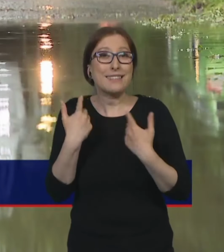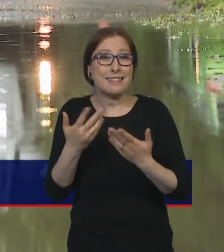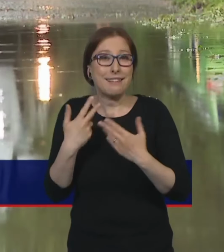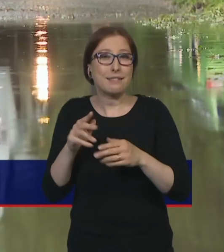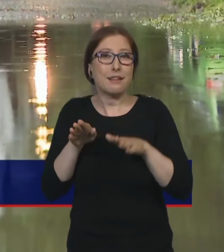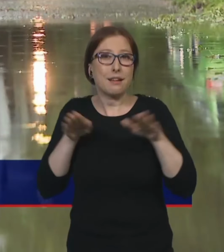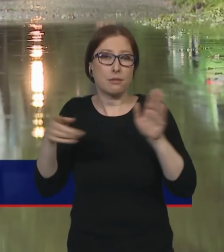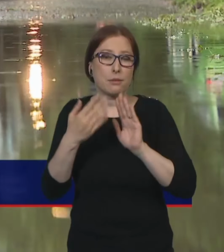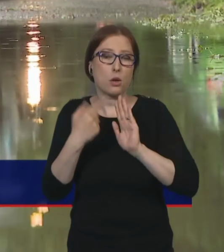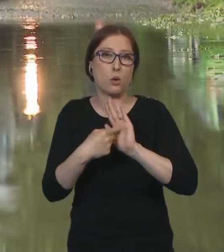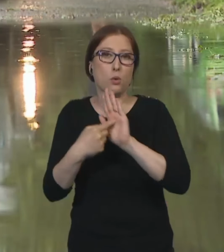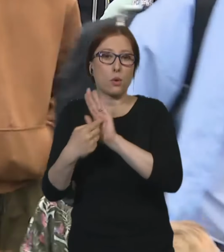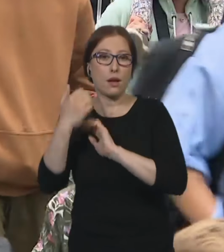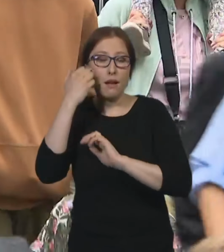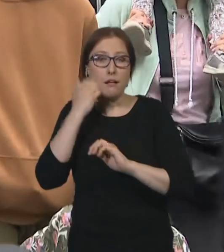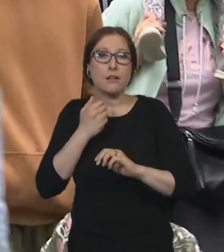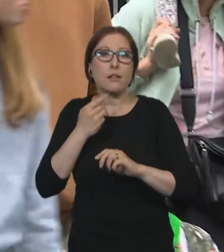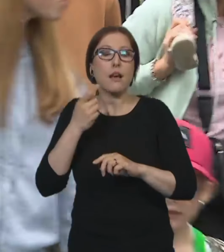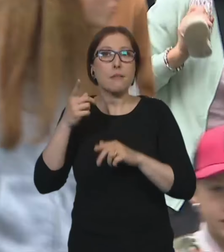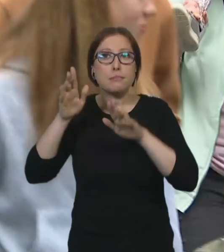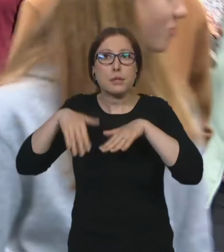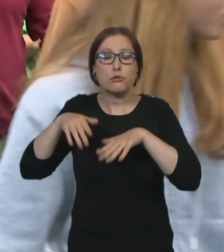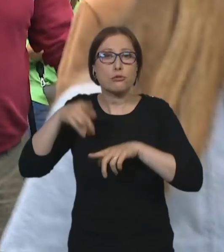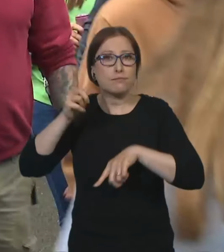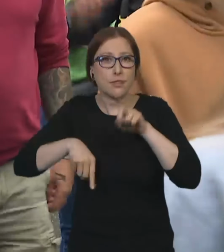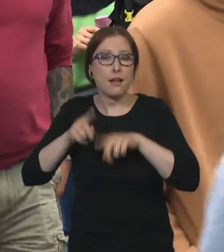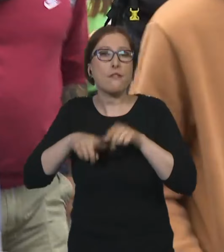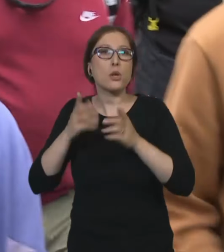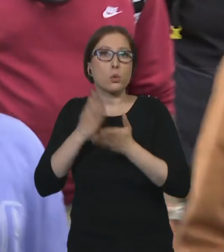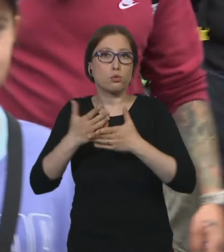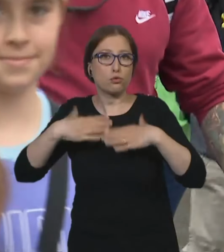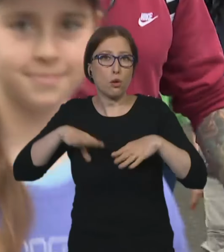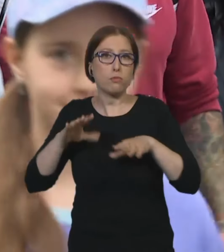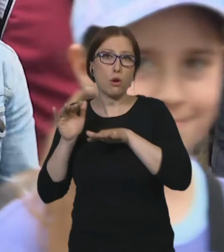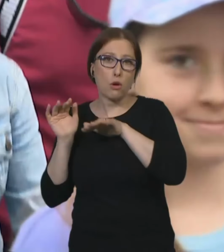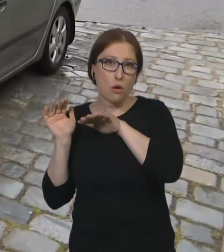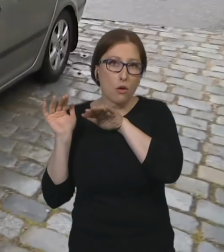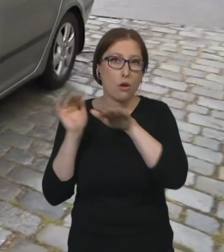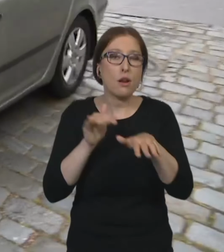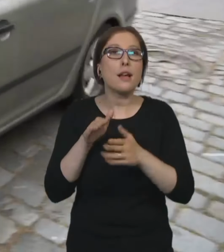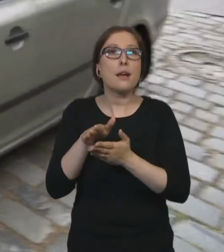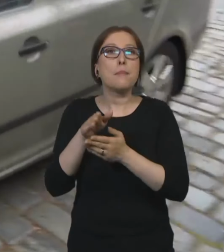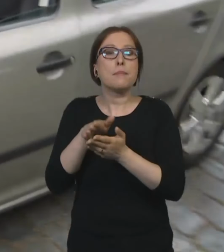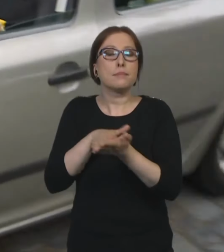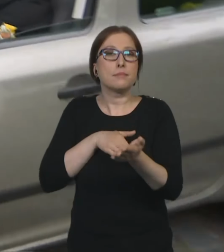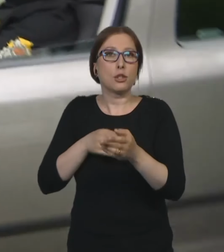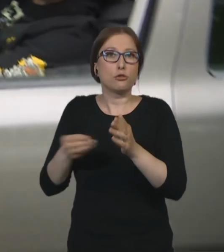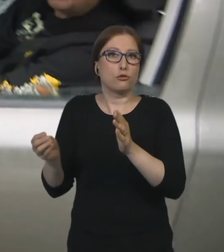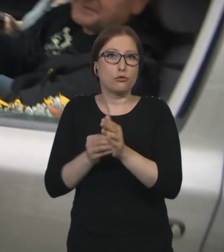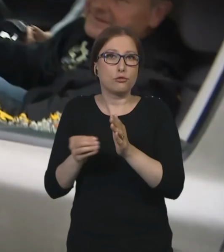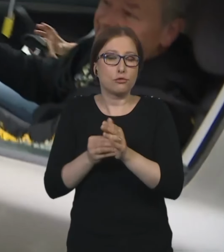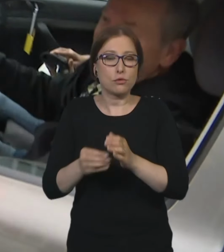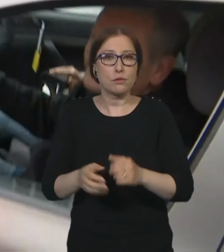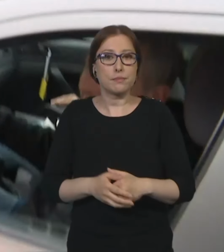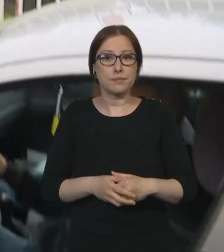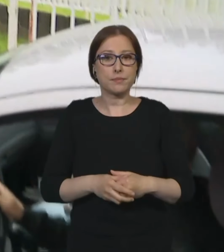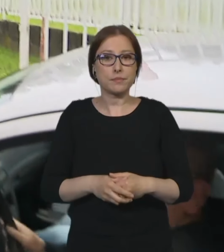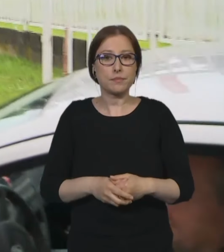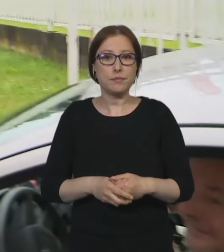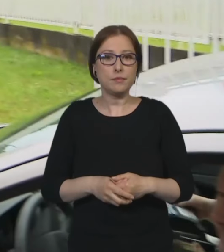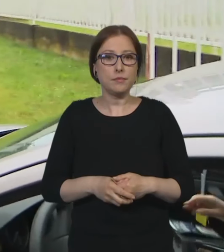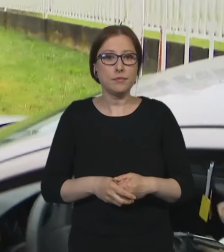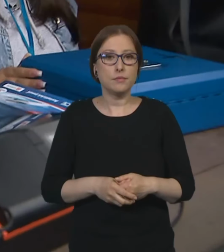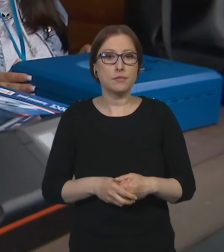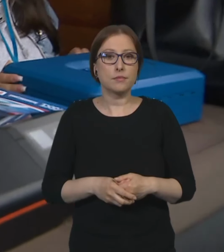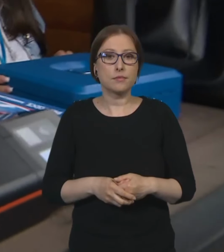Neodradil je ani déšť. Lidé dnes na pardubické letiště mířili už během dopoledne, ještě před začátkem hlavního programu. Dobrý den, parkujeme, bude stát